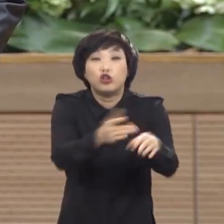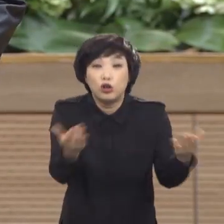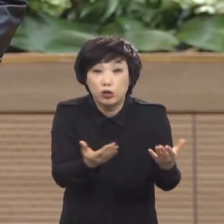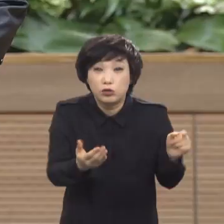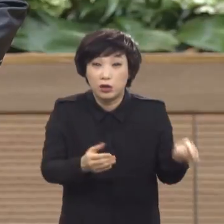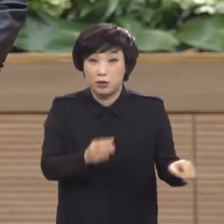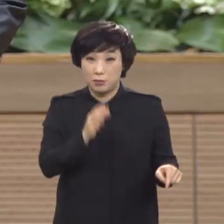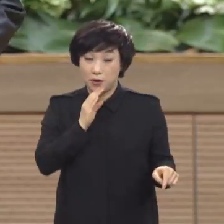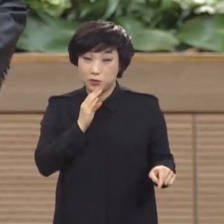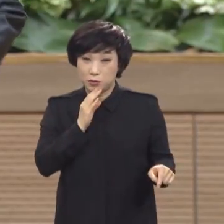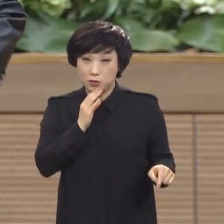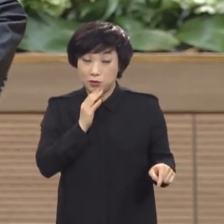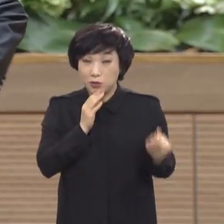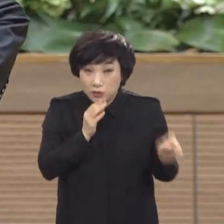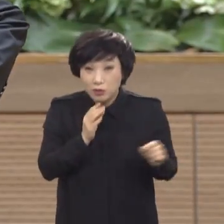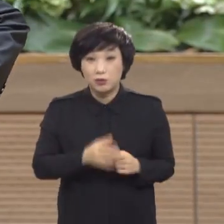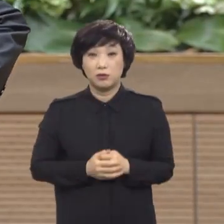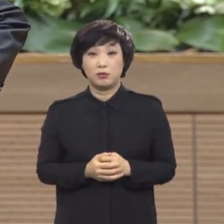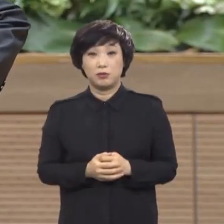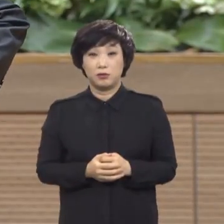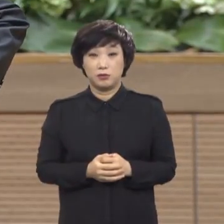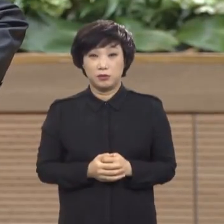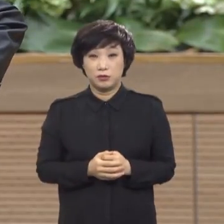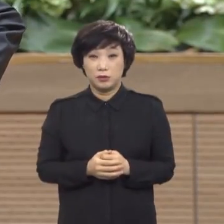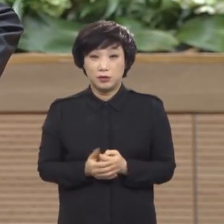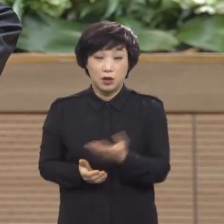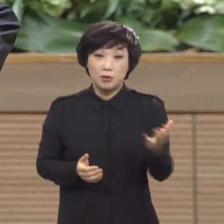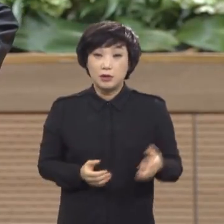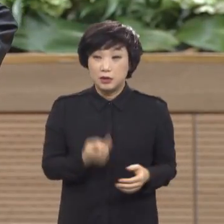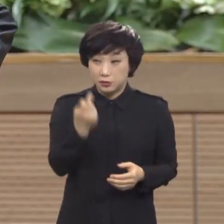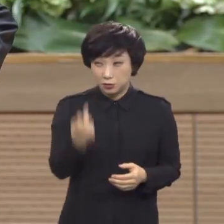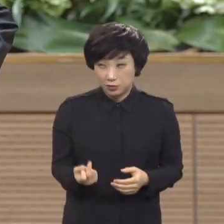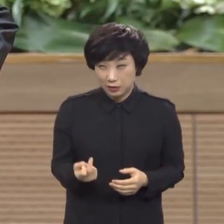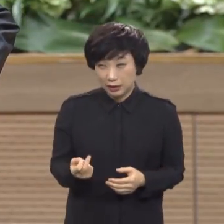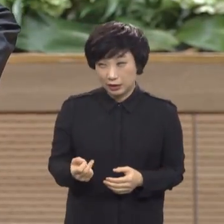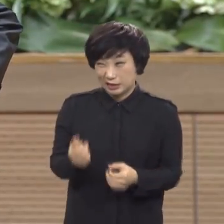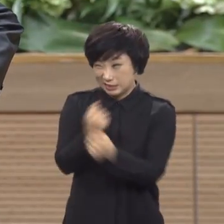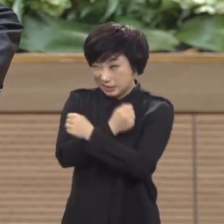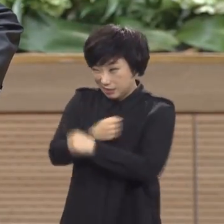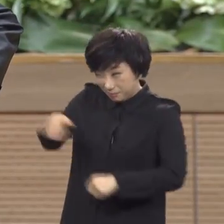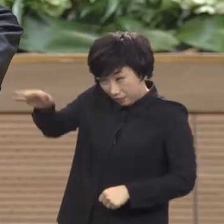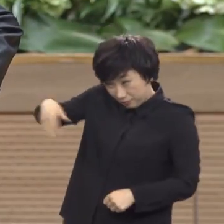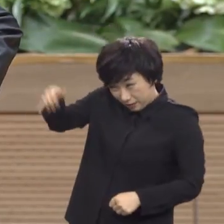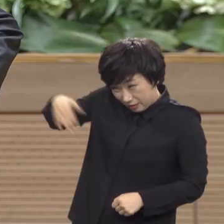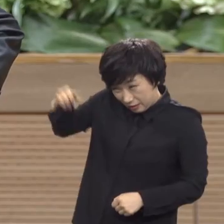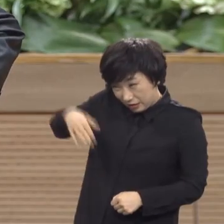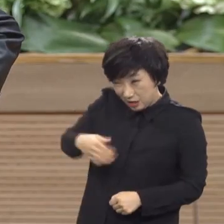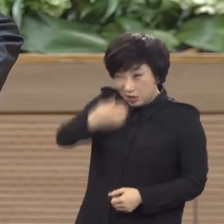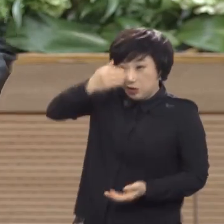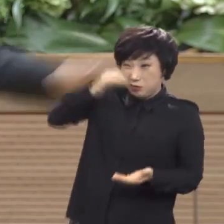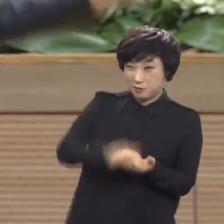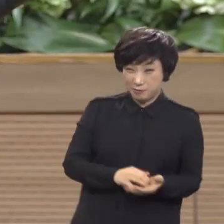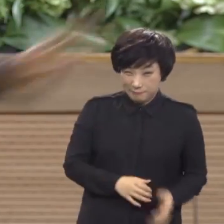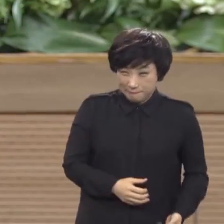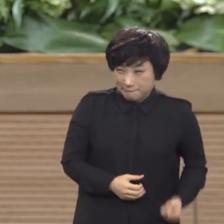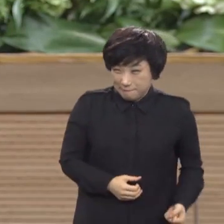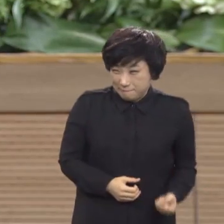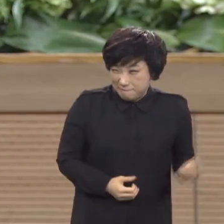역사예요. 요게 그래서 아우를 돌로 끌어내서 돌로 쳐서